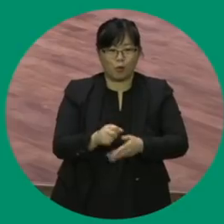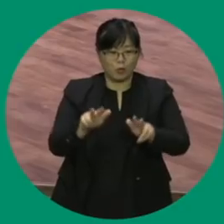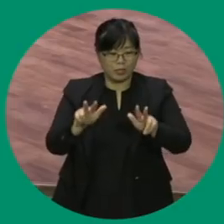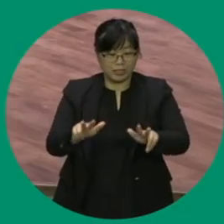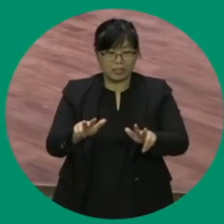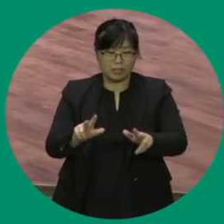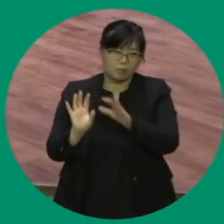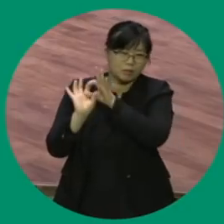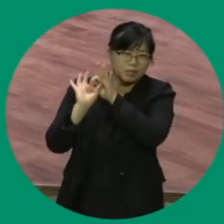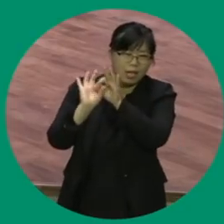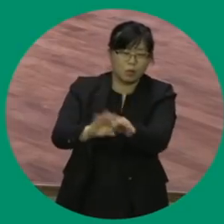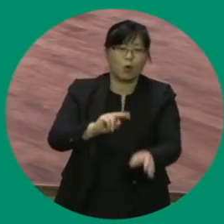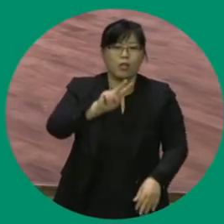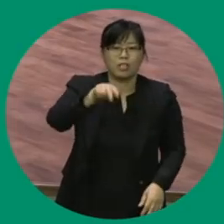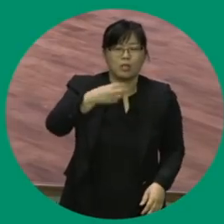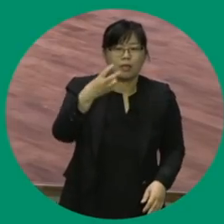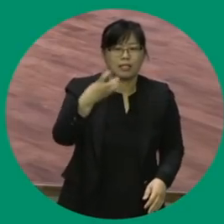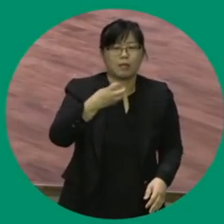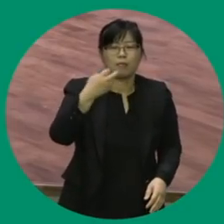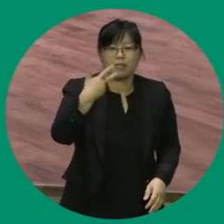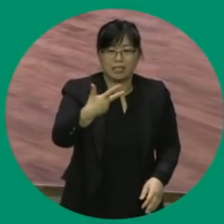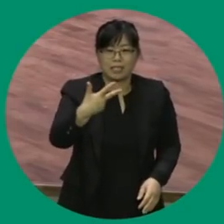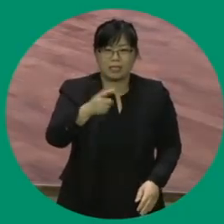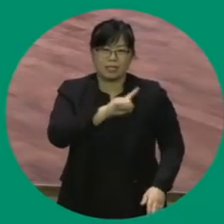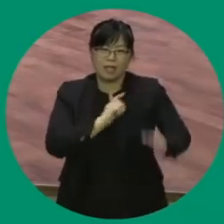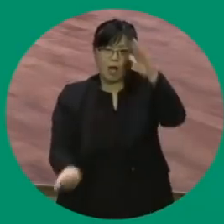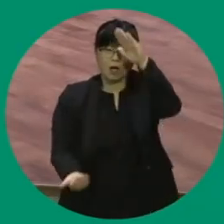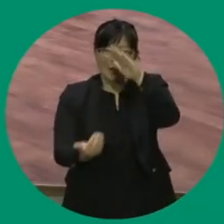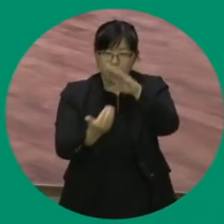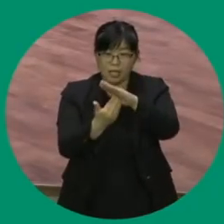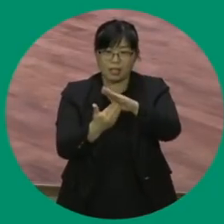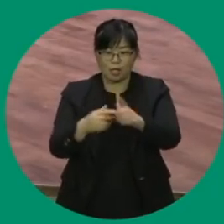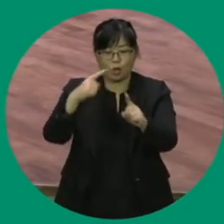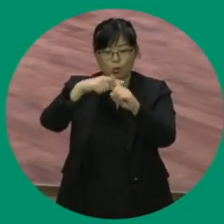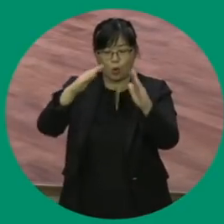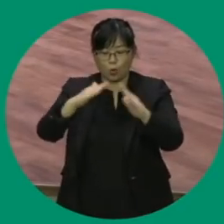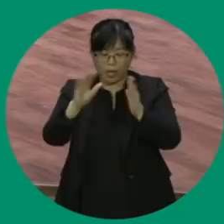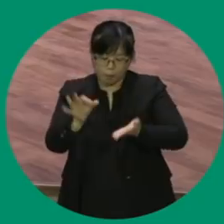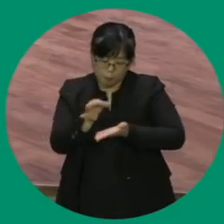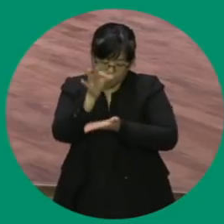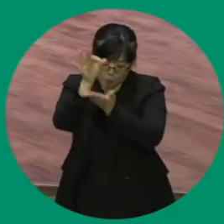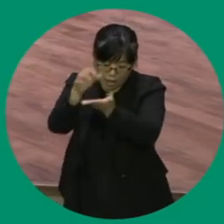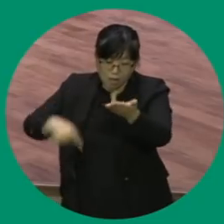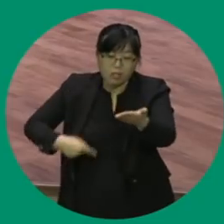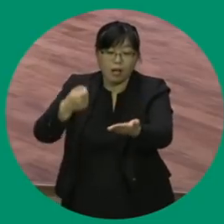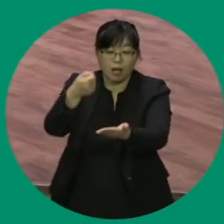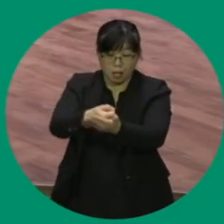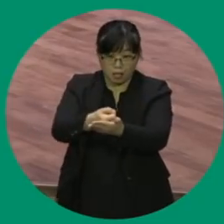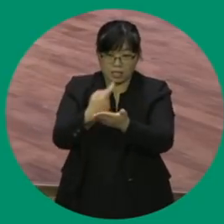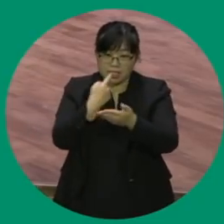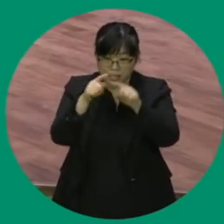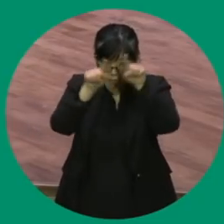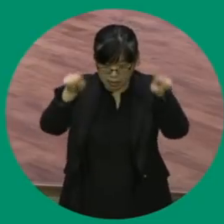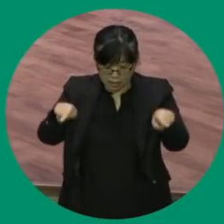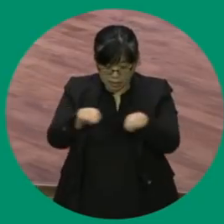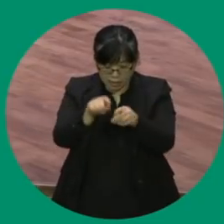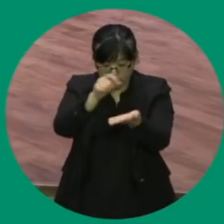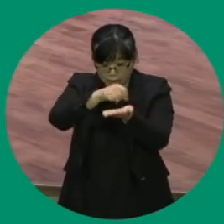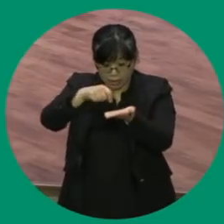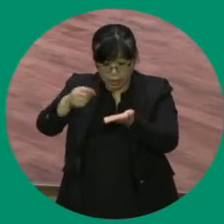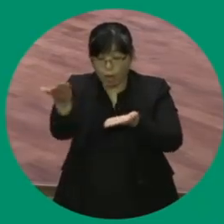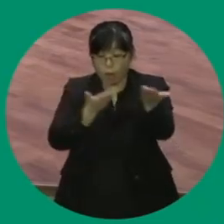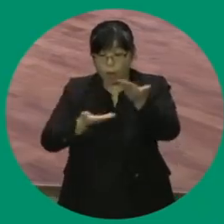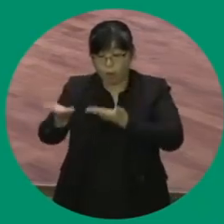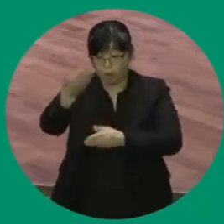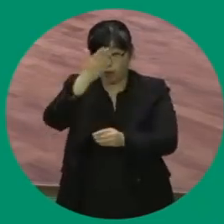진행되고 있습니다. 헌금 작정 방법은 본당 로비 및 행정실에 비치된 작정서를 기재하시어 예배 시 헌금